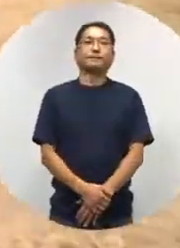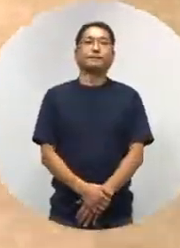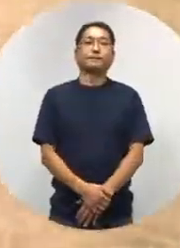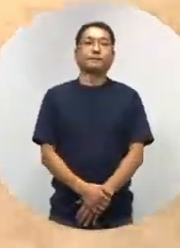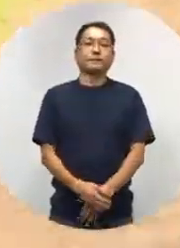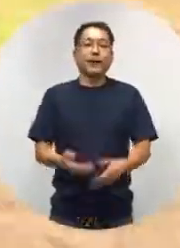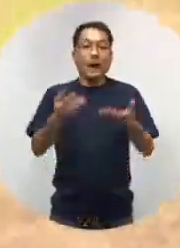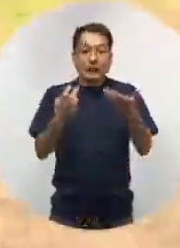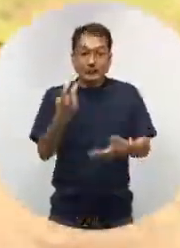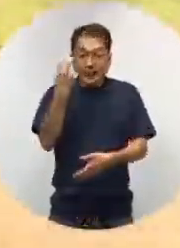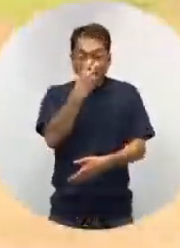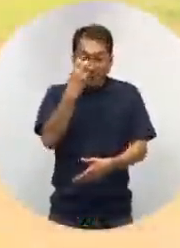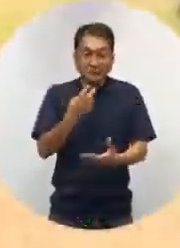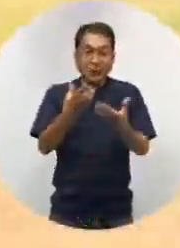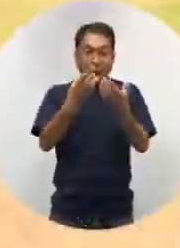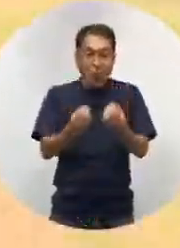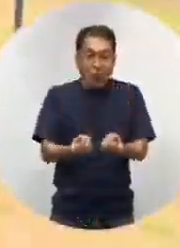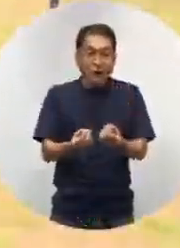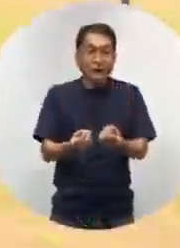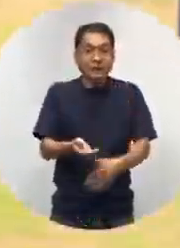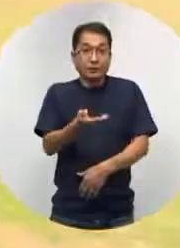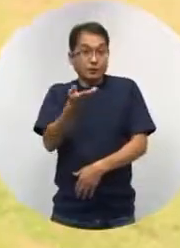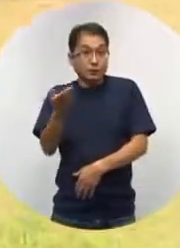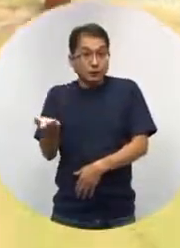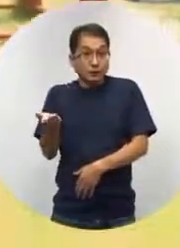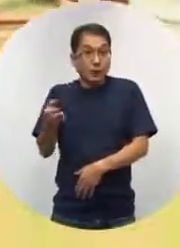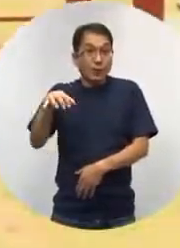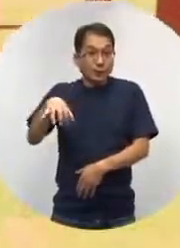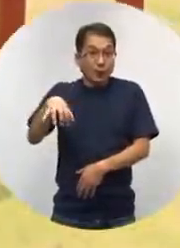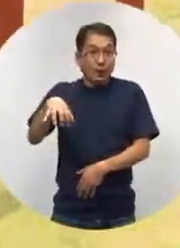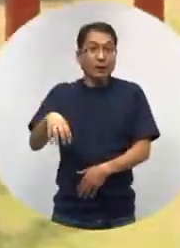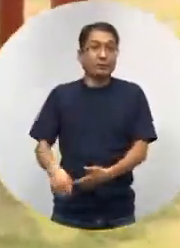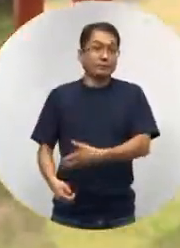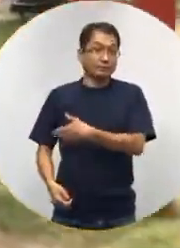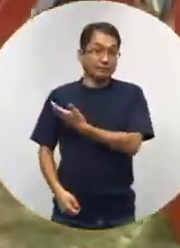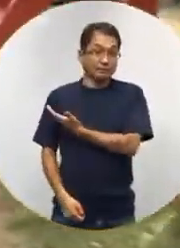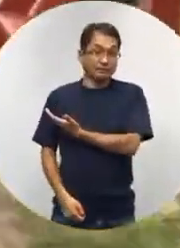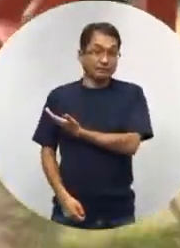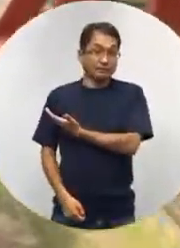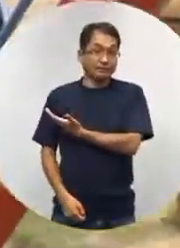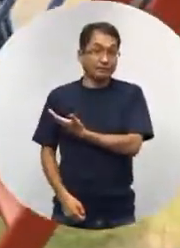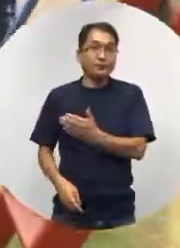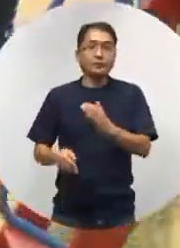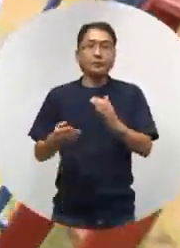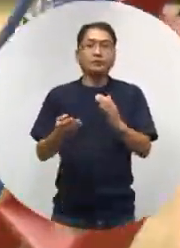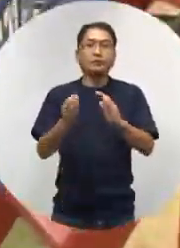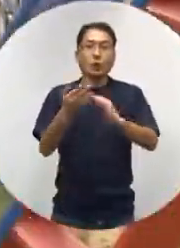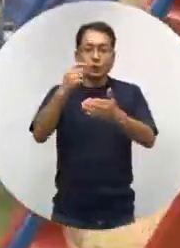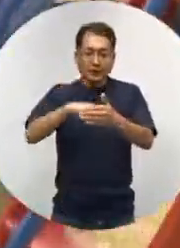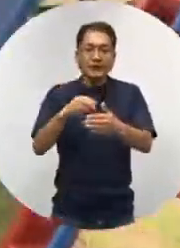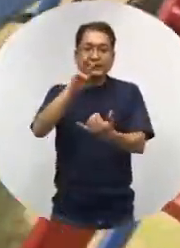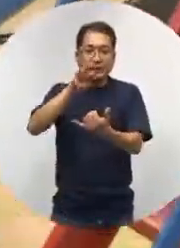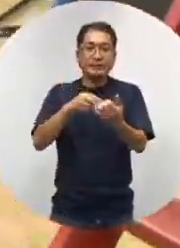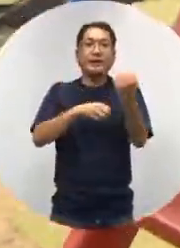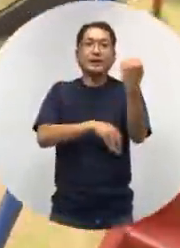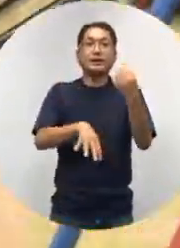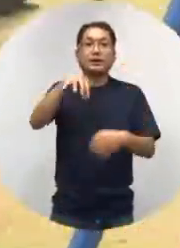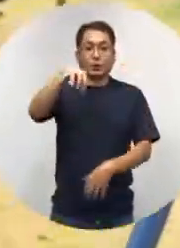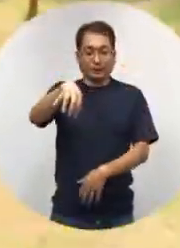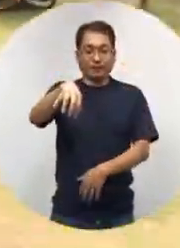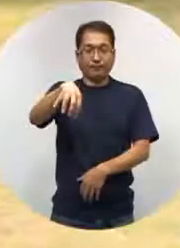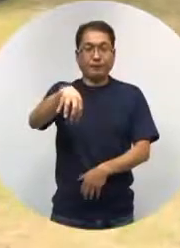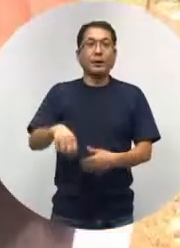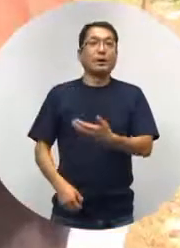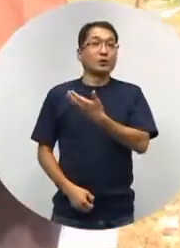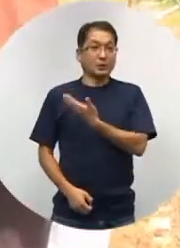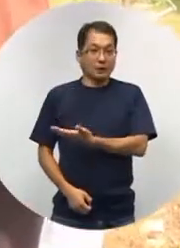安否確認を終えた渡辺さんが次に向かったのは町内災害拠点。こちらで